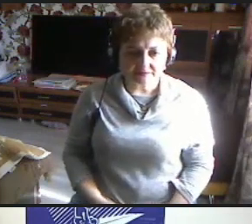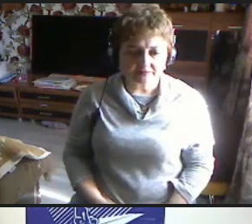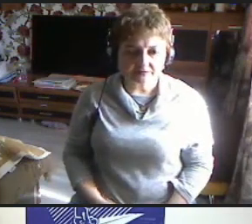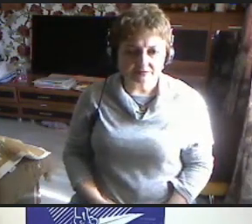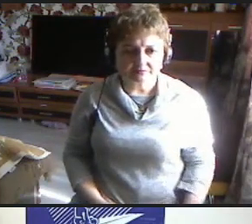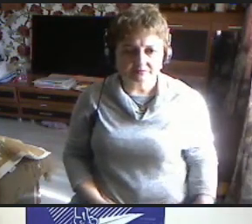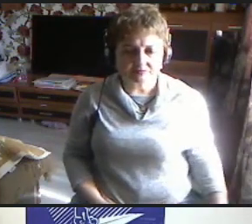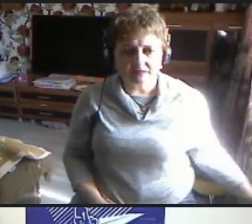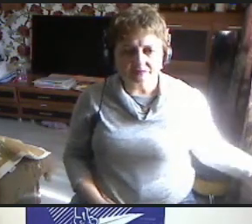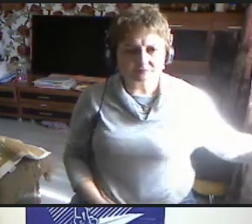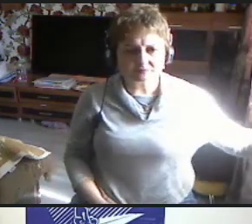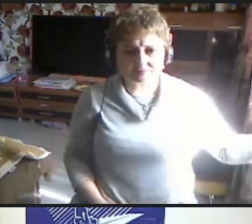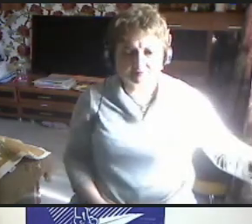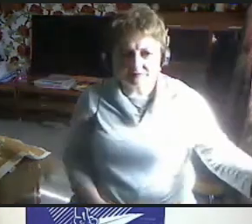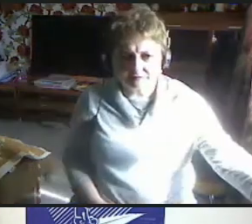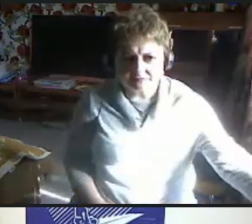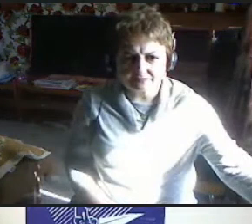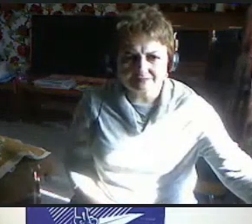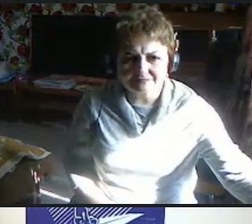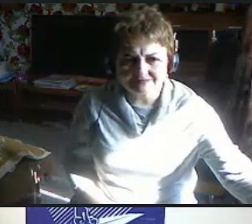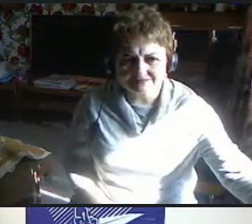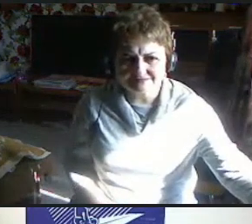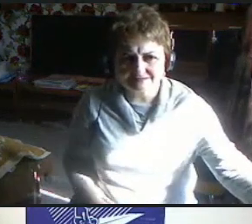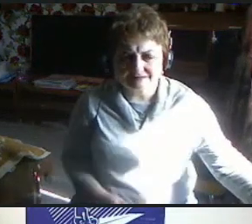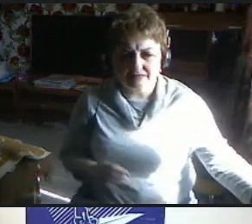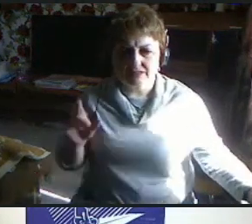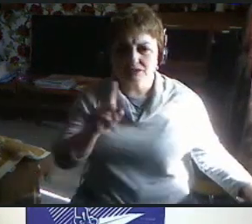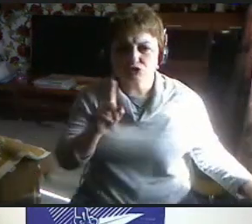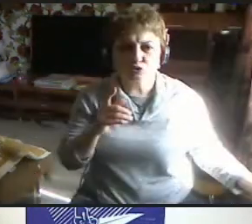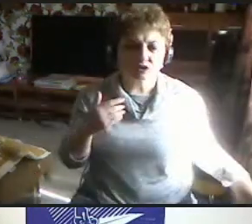То, что касается педагогического сообщества,